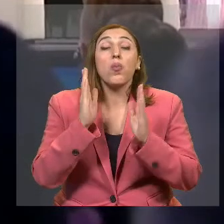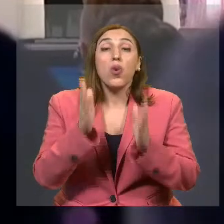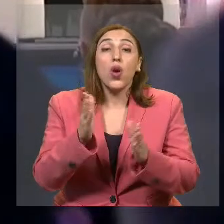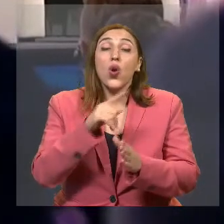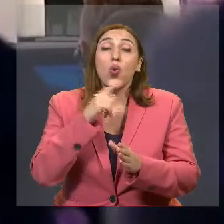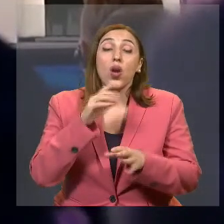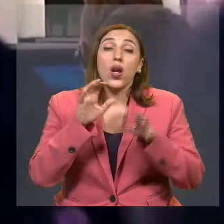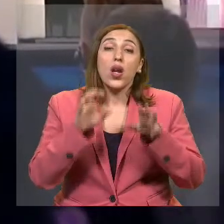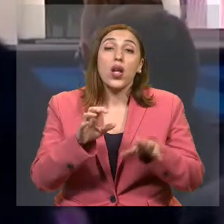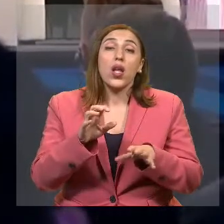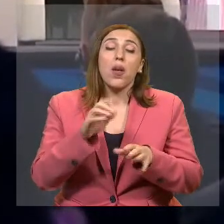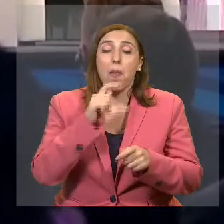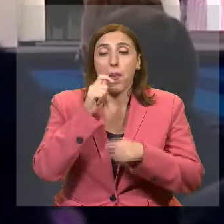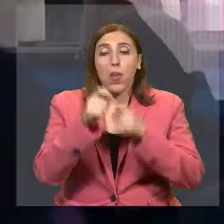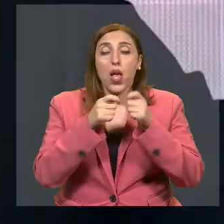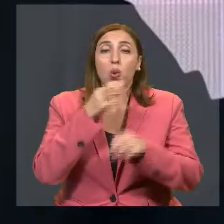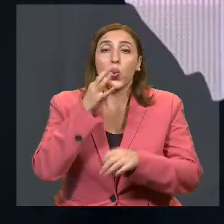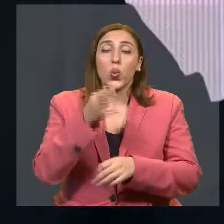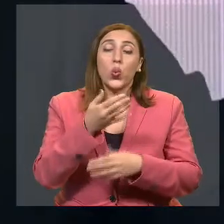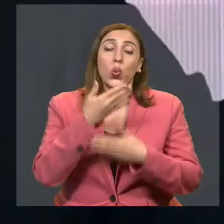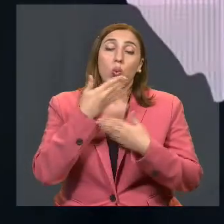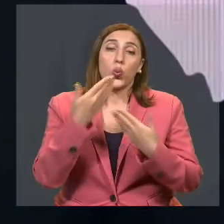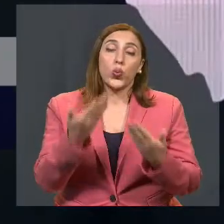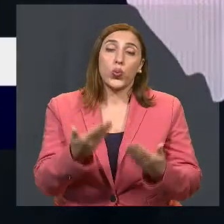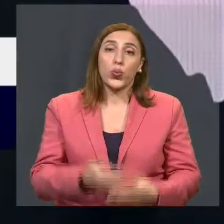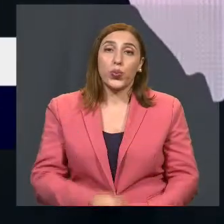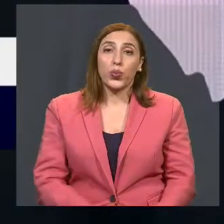Ռուսաստանի առաջնորդը չմանրամասնեց։